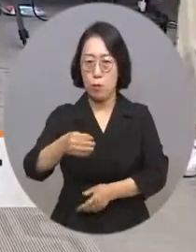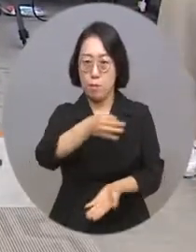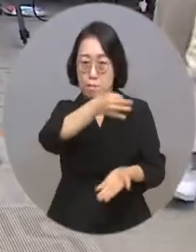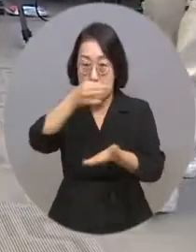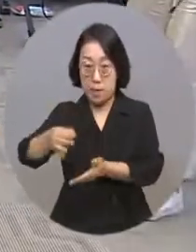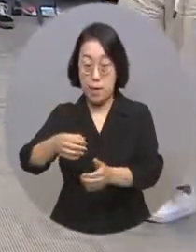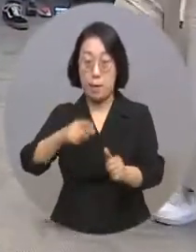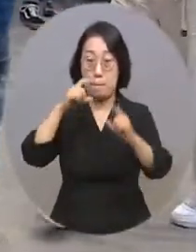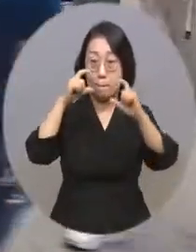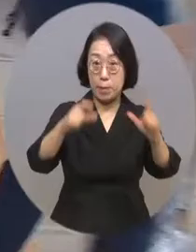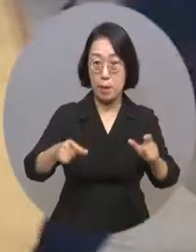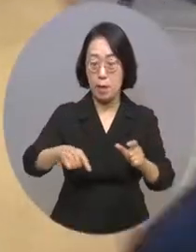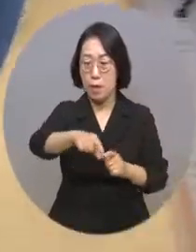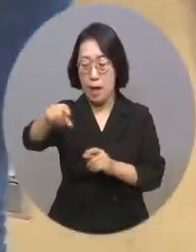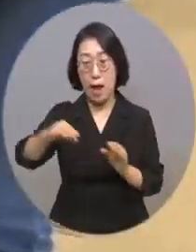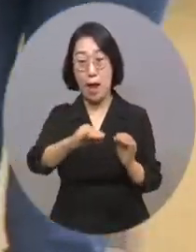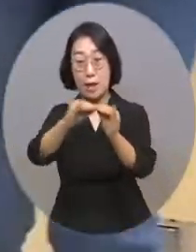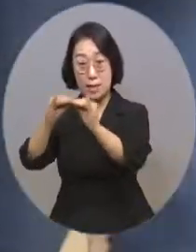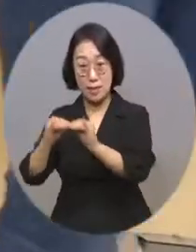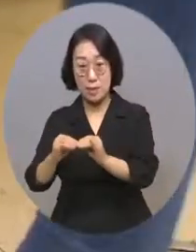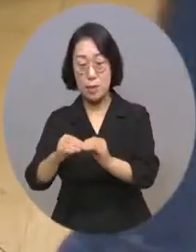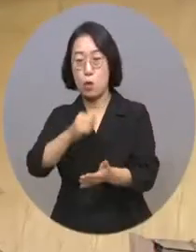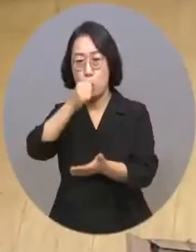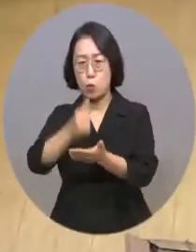10명은 전원 유죄 의견을 내놨습니다